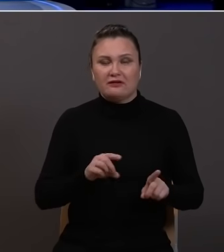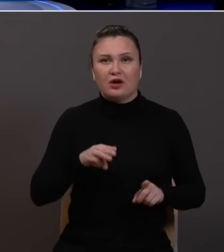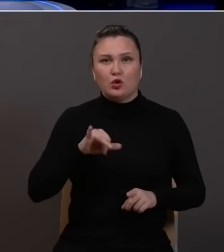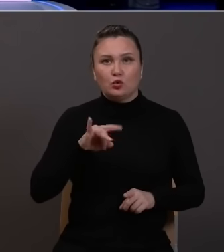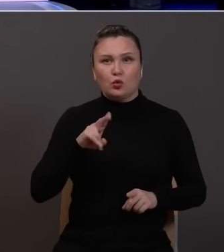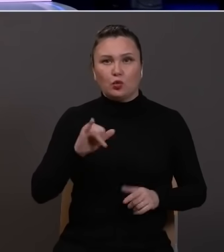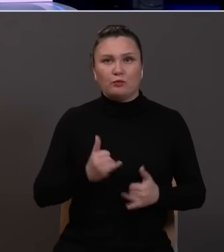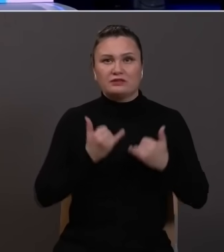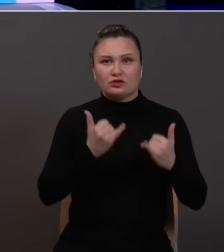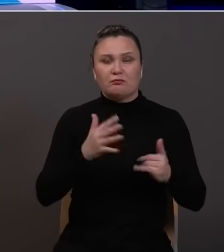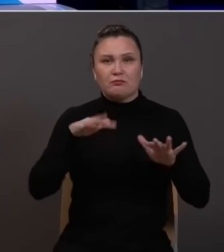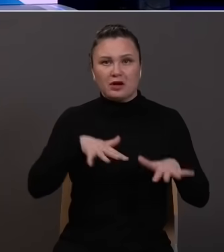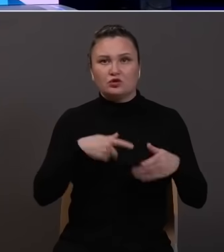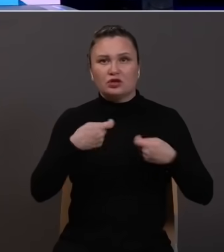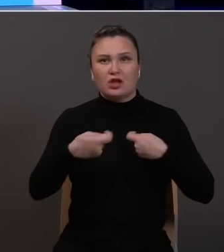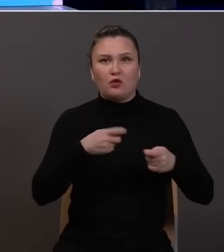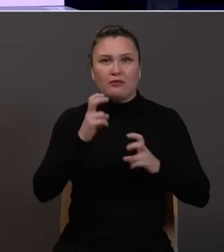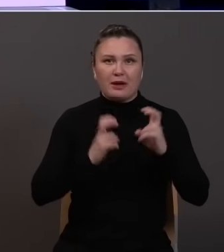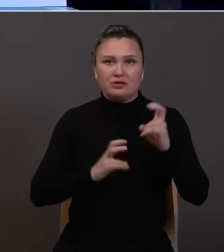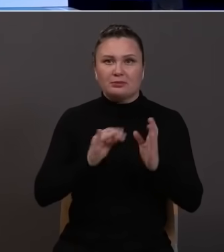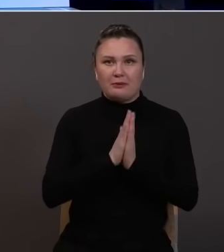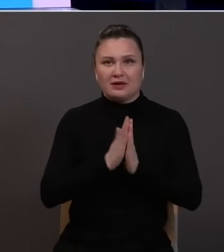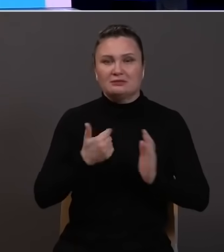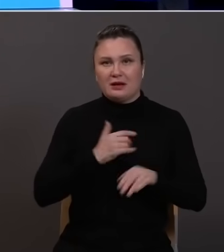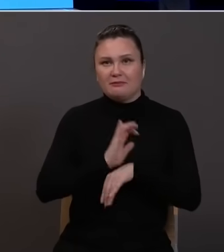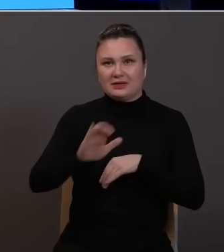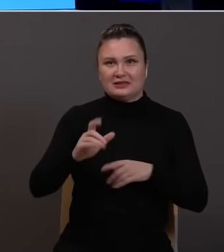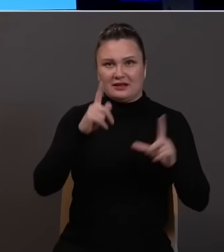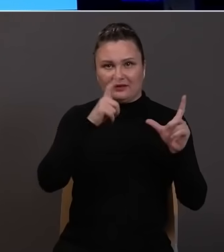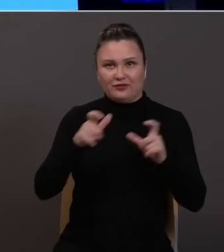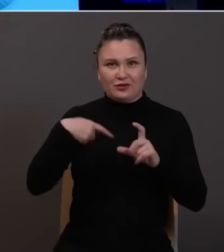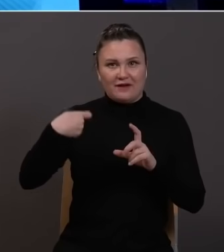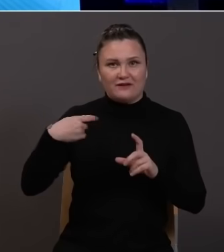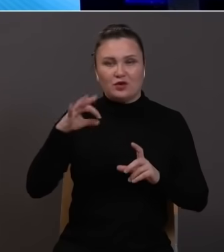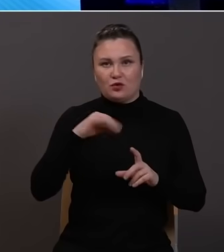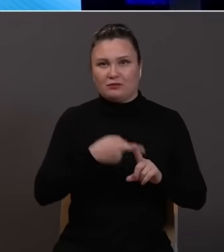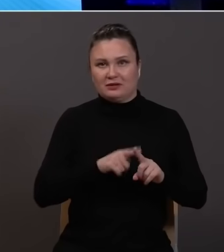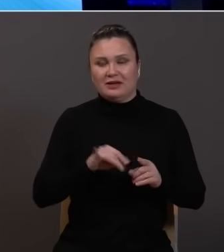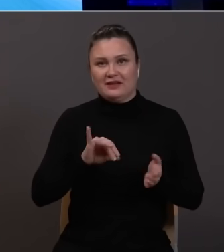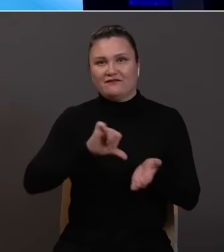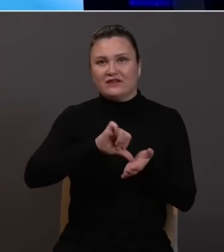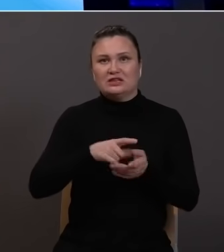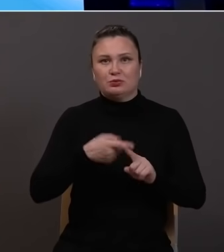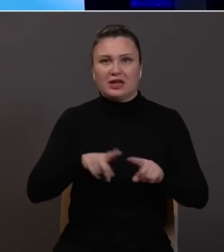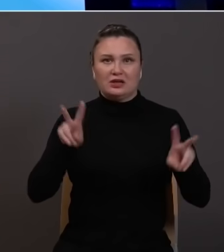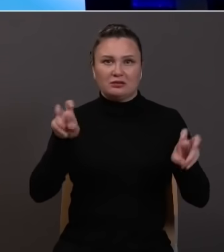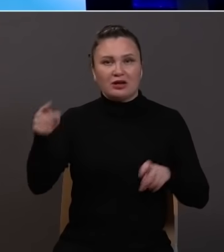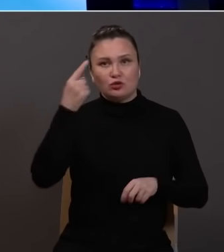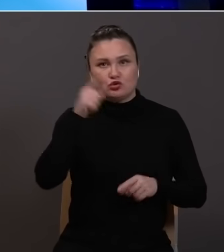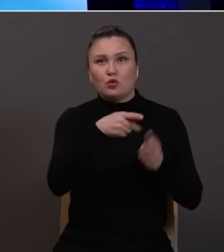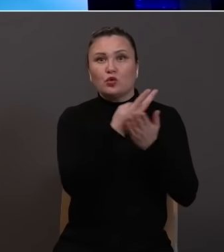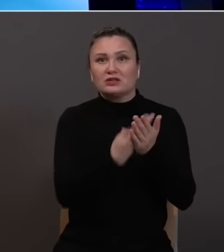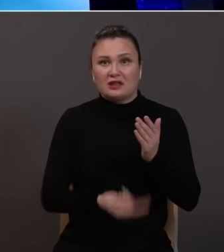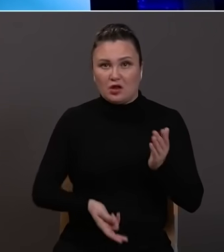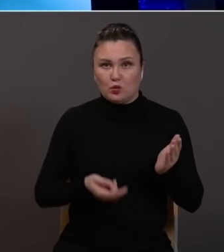посвященного морской торговой промышленности, и попросили прислать материал о нем и онлайн выступить на эту тему. Они думали, что он